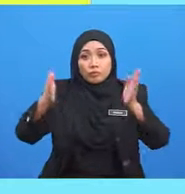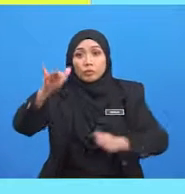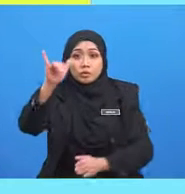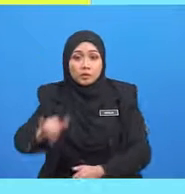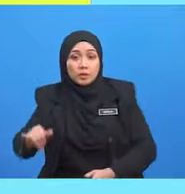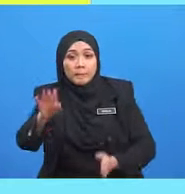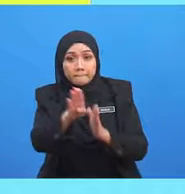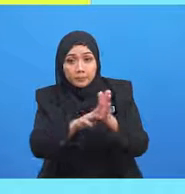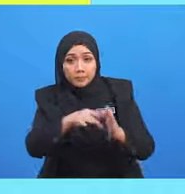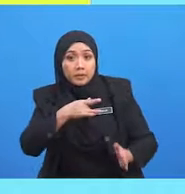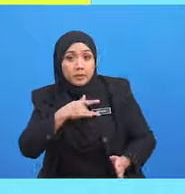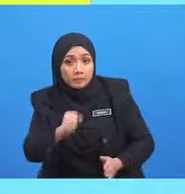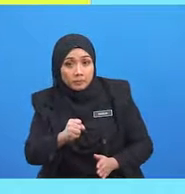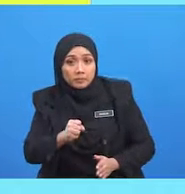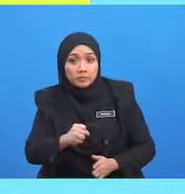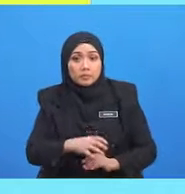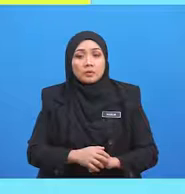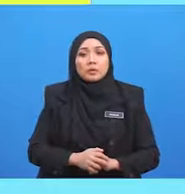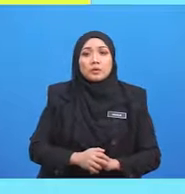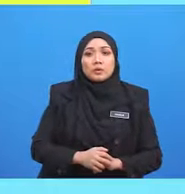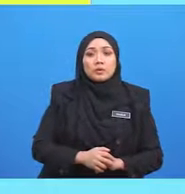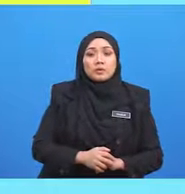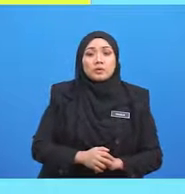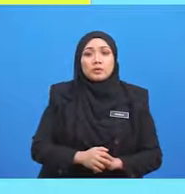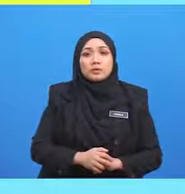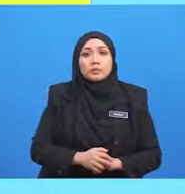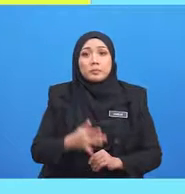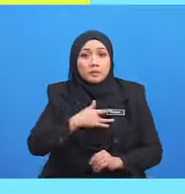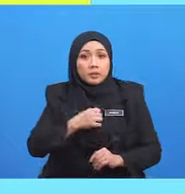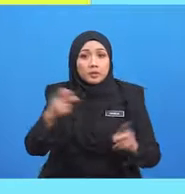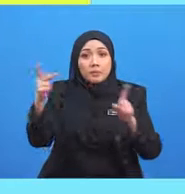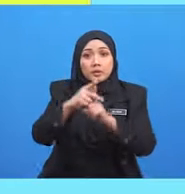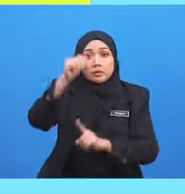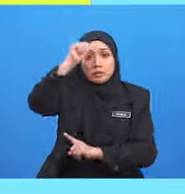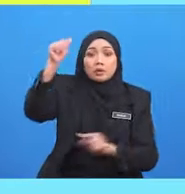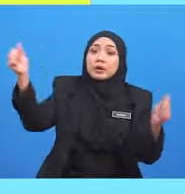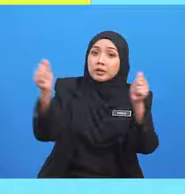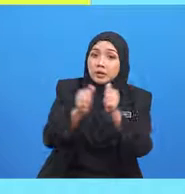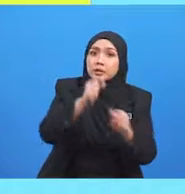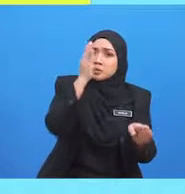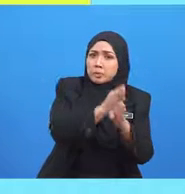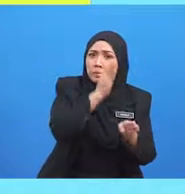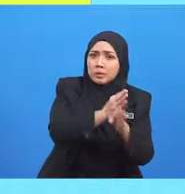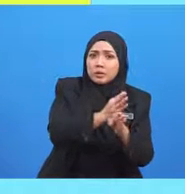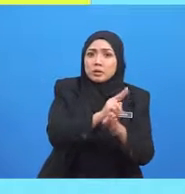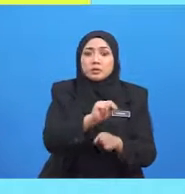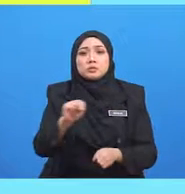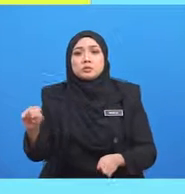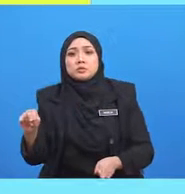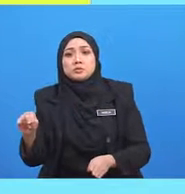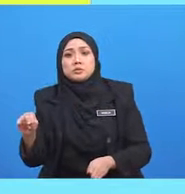Maksudnya, wahai orang-orang yang beriman, bertakwalah kamu kepada Allah Subhanahu wa taala